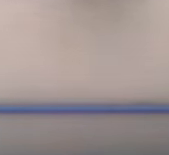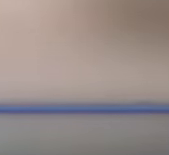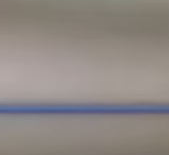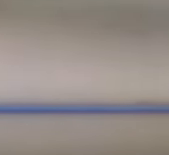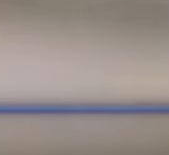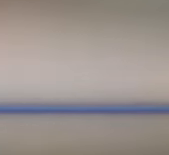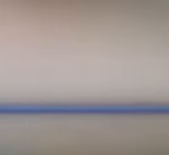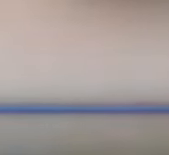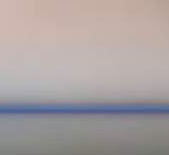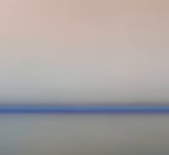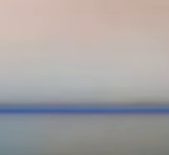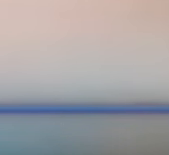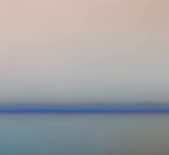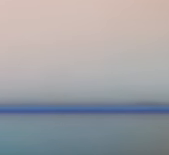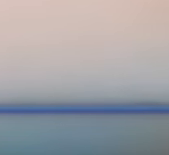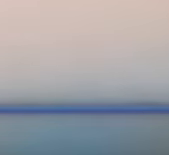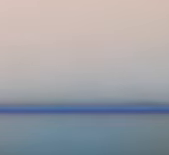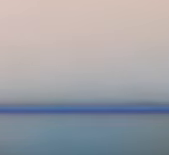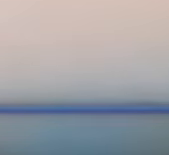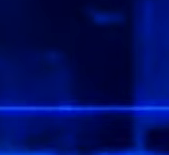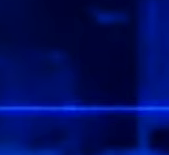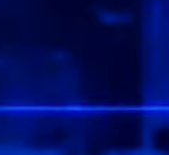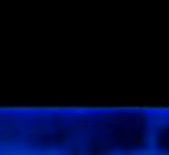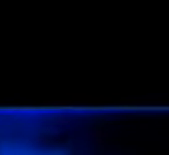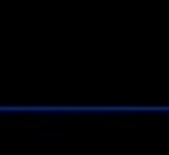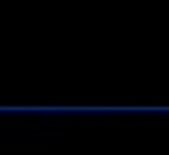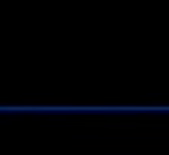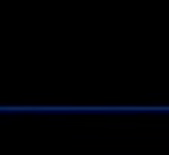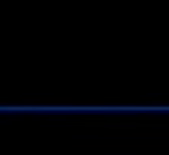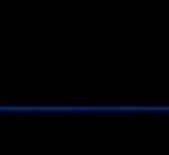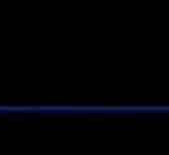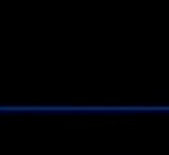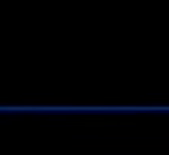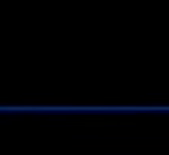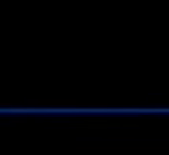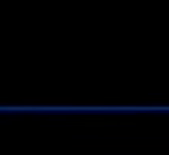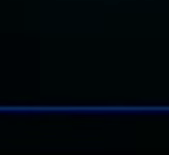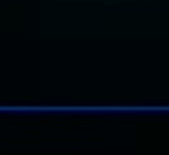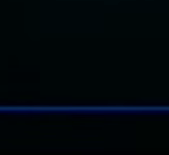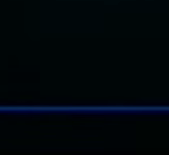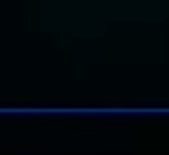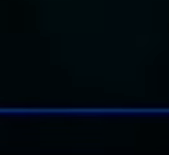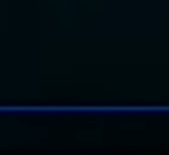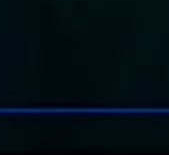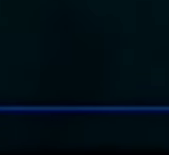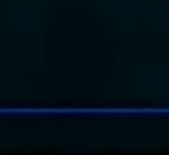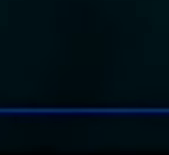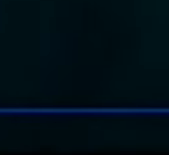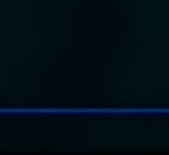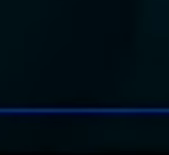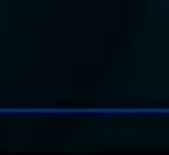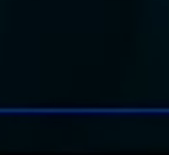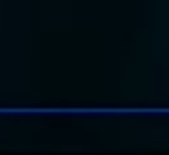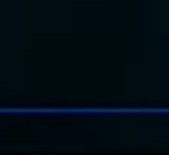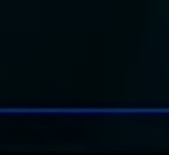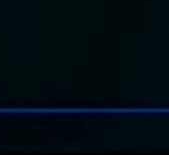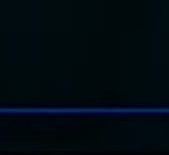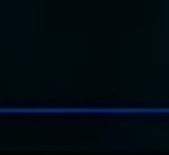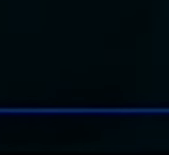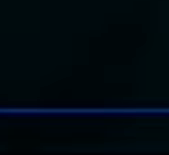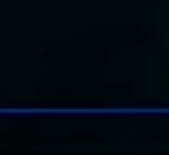player na putol ang isang binti at braso at Bad Romance Lady Gaga at join